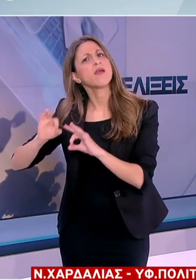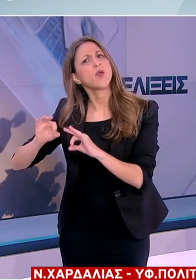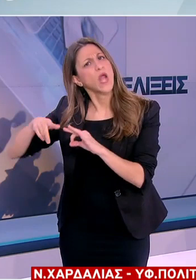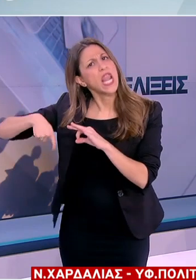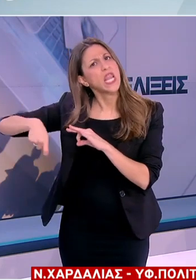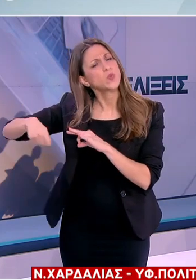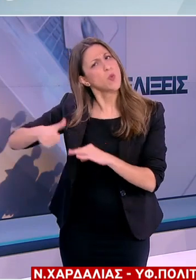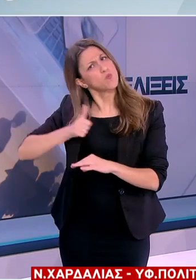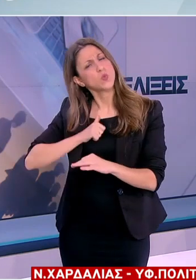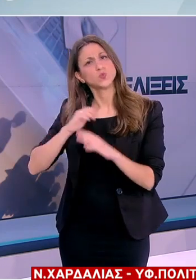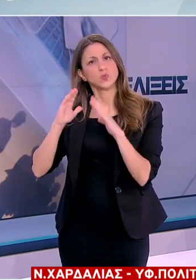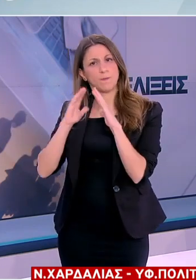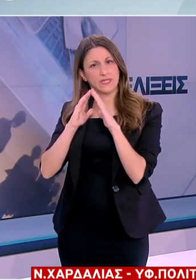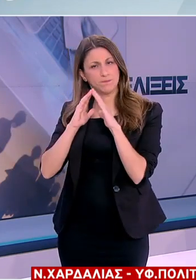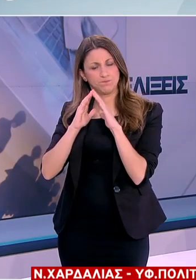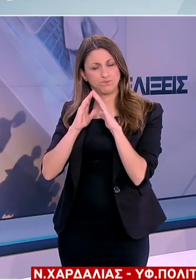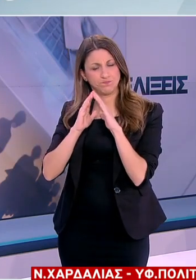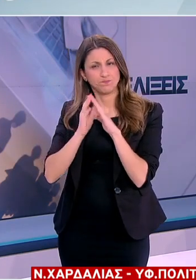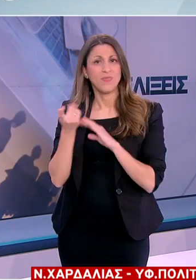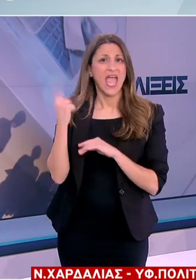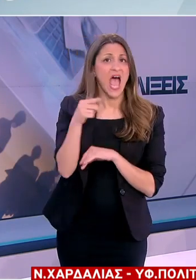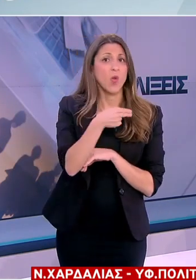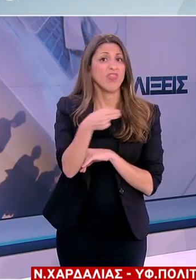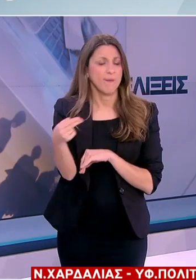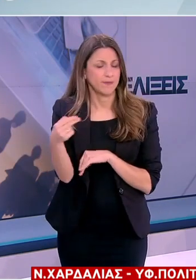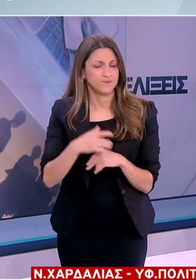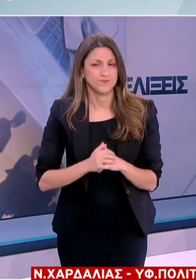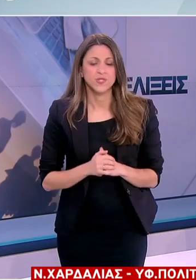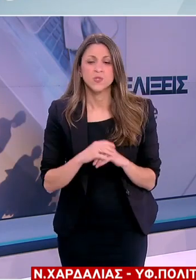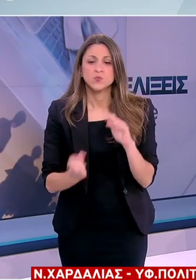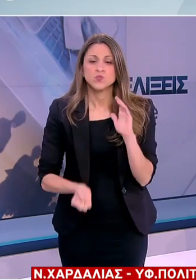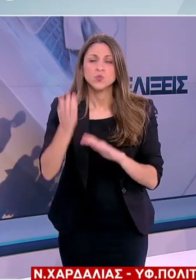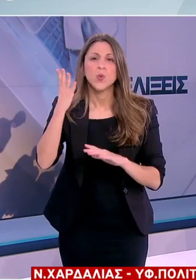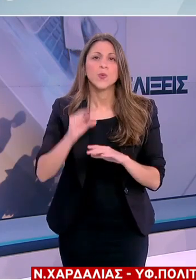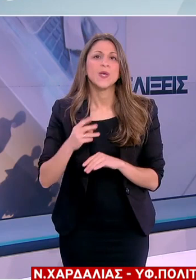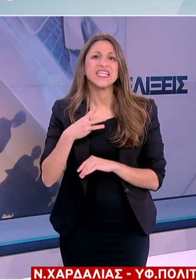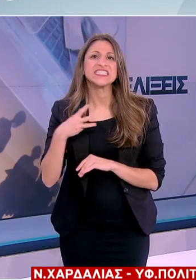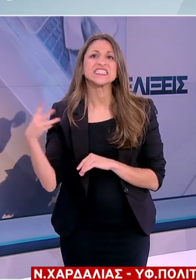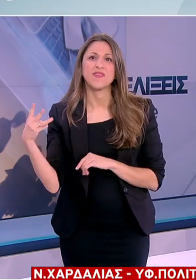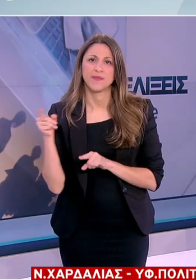επιχειρησιακά ζητήματα, στο μεγάλο ζήτημα που έχει προκύψει με την Ξάνθη.